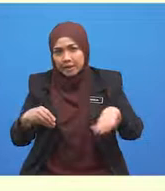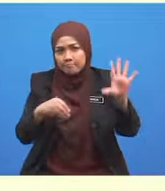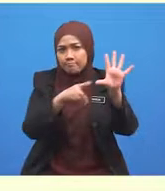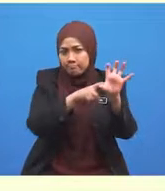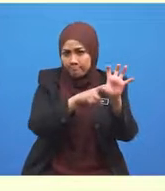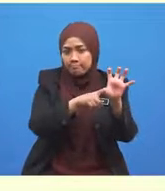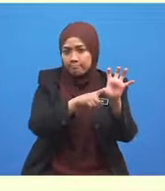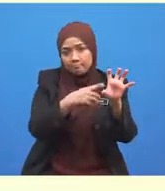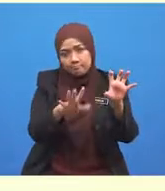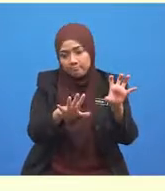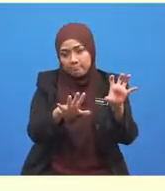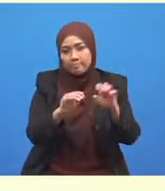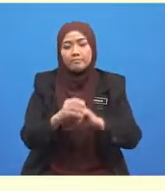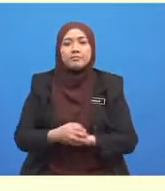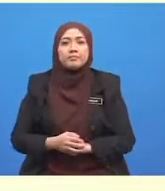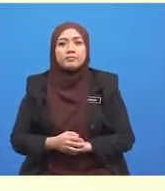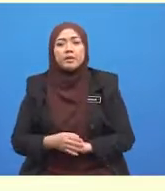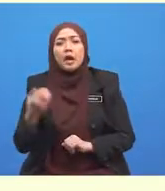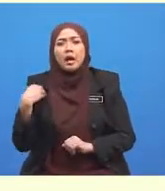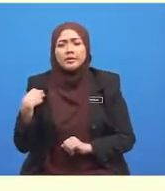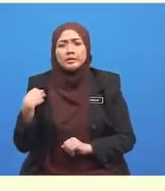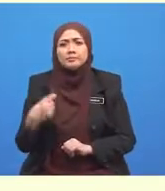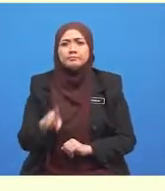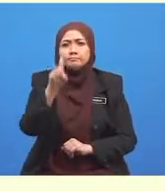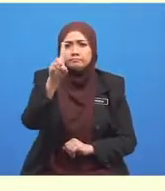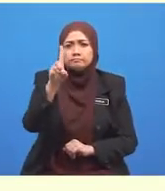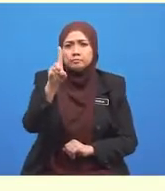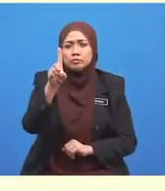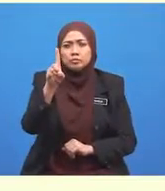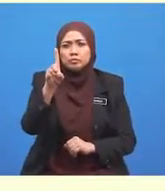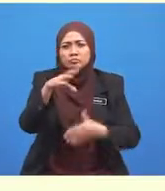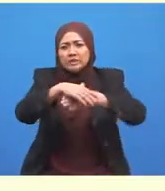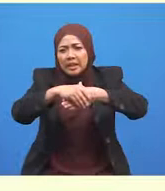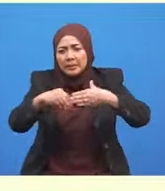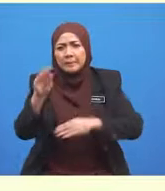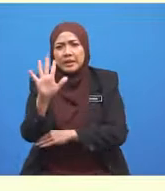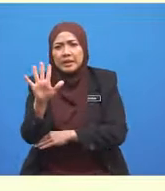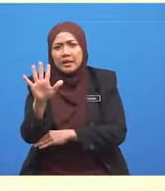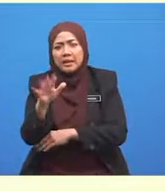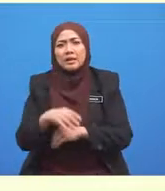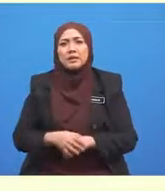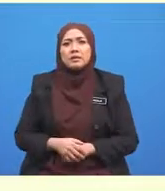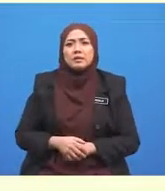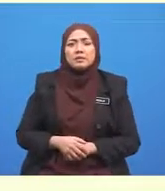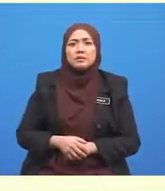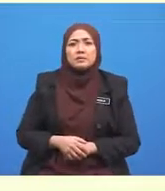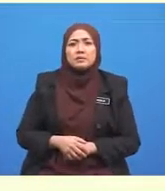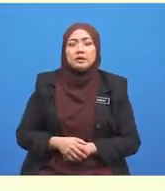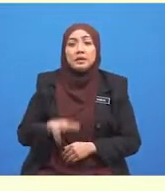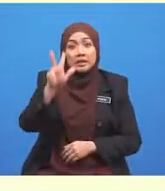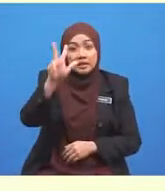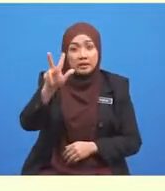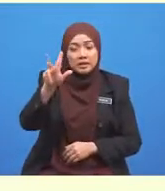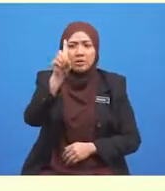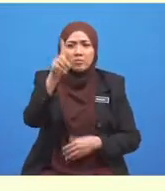RM50. Sekeping wang kertas RM5 bermakna RM5. 3